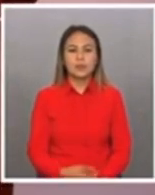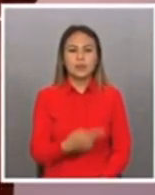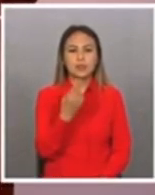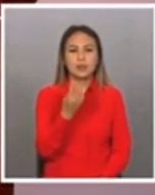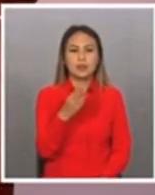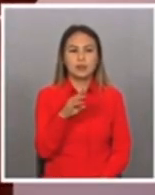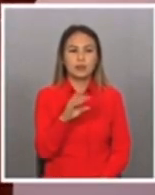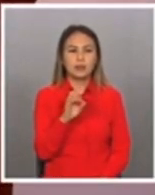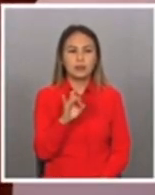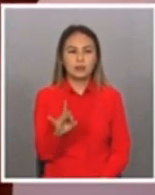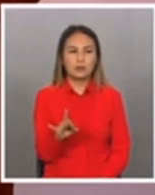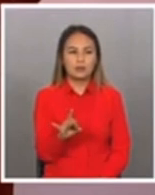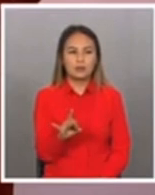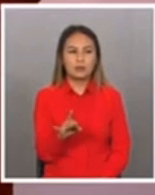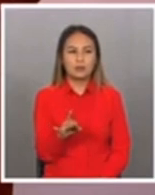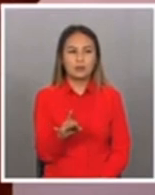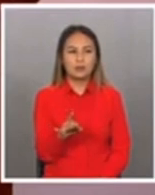Центнер.